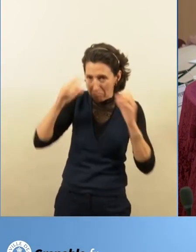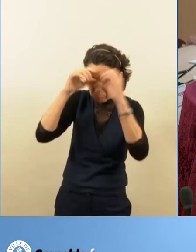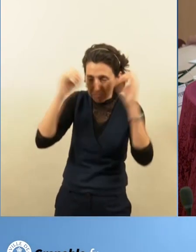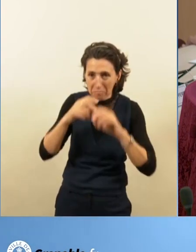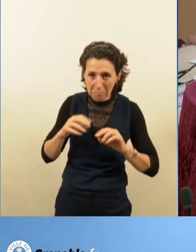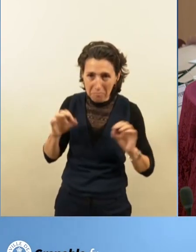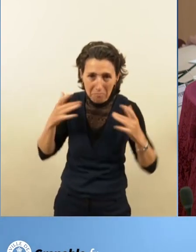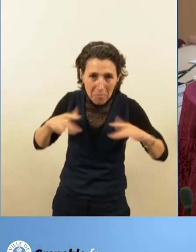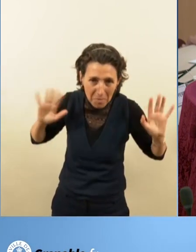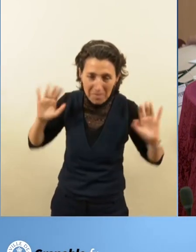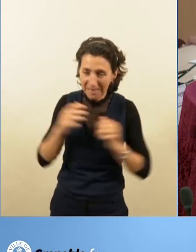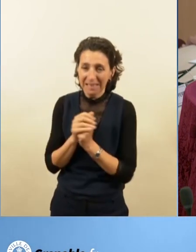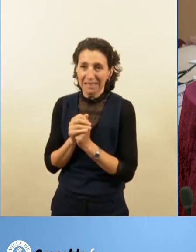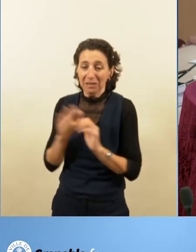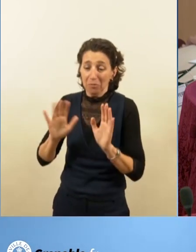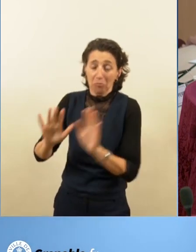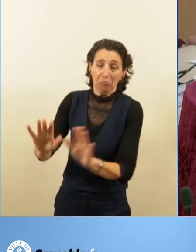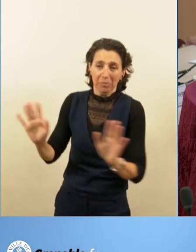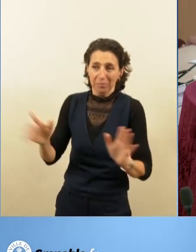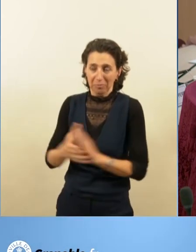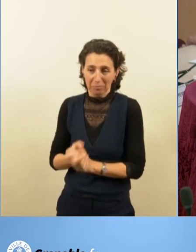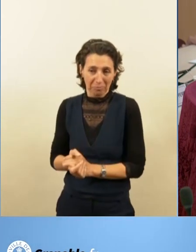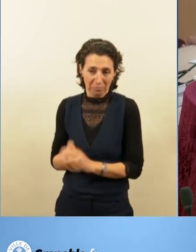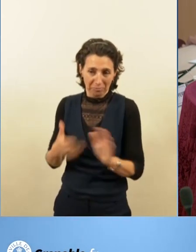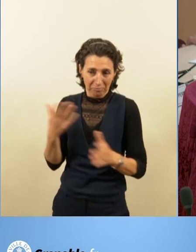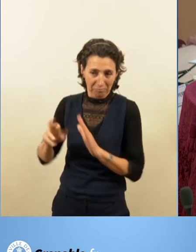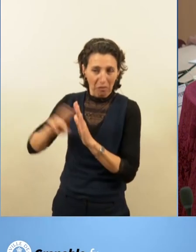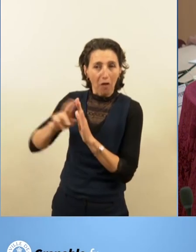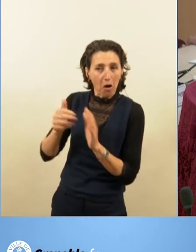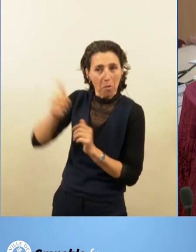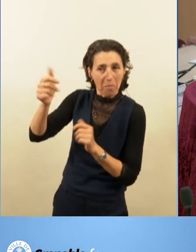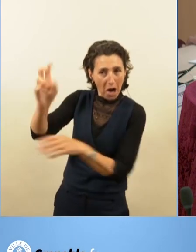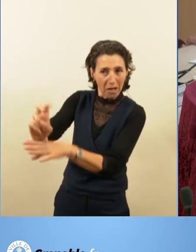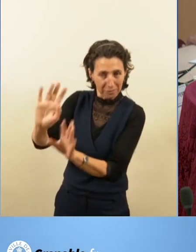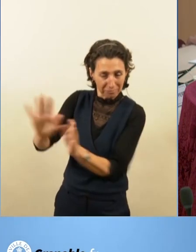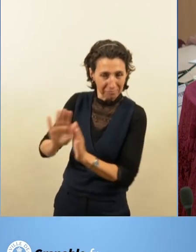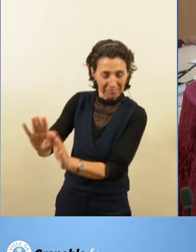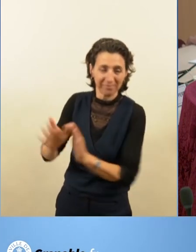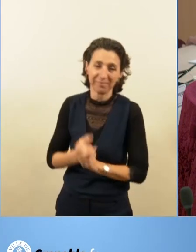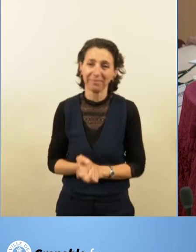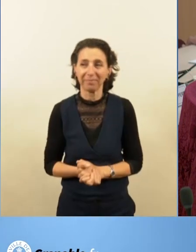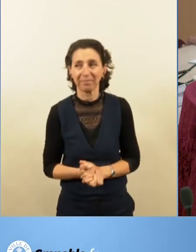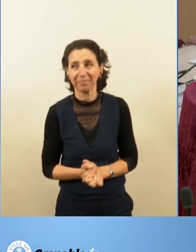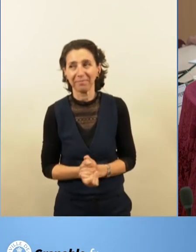laisse les références la question de